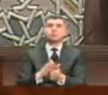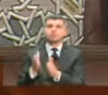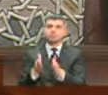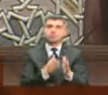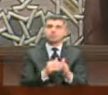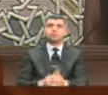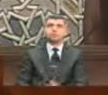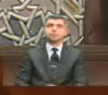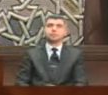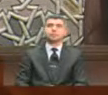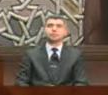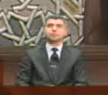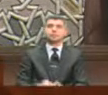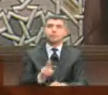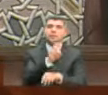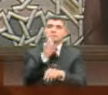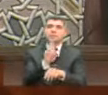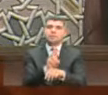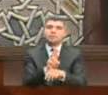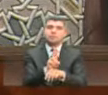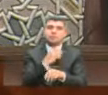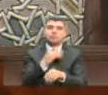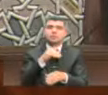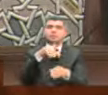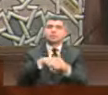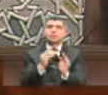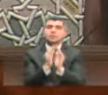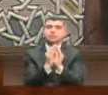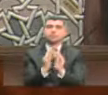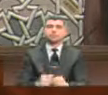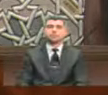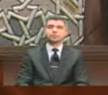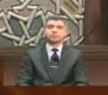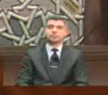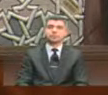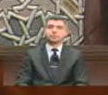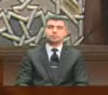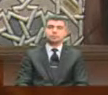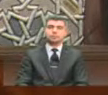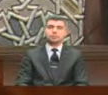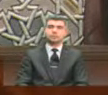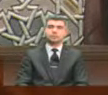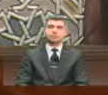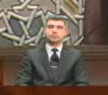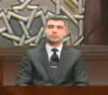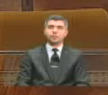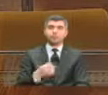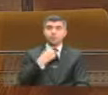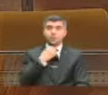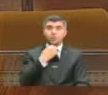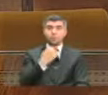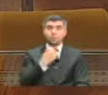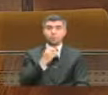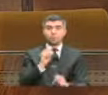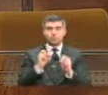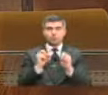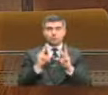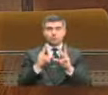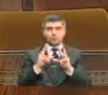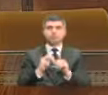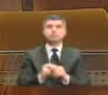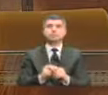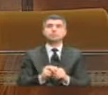الى التعقيب. تفضل سيدنا المحترم عن فريق العداله والتنميه. شكرا سيد الرئيس. سيد الوزير، كنتمنوا بالمناسبه سيد الوزير ما تحدثتم